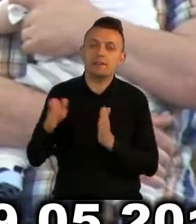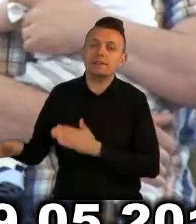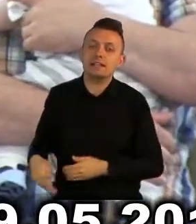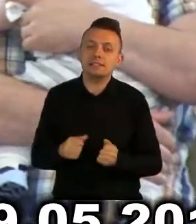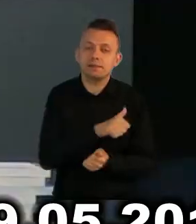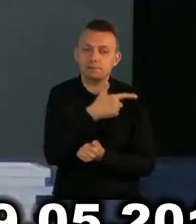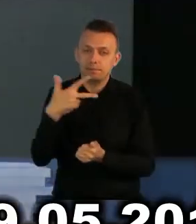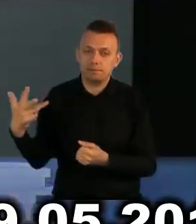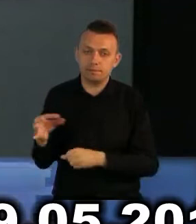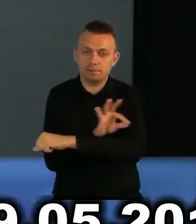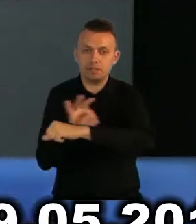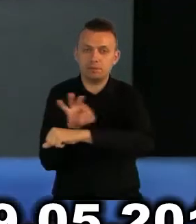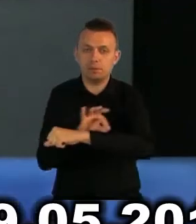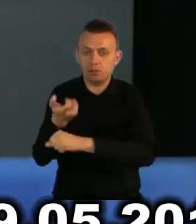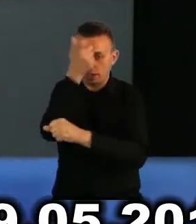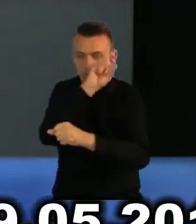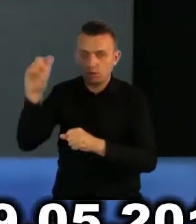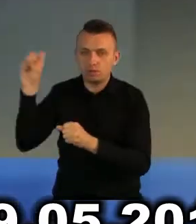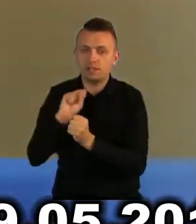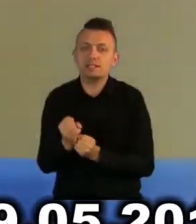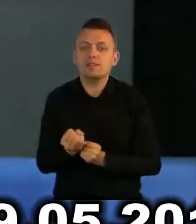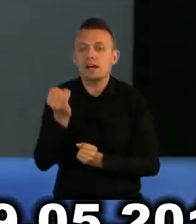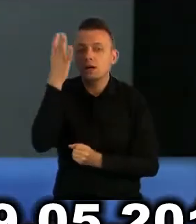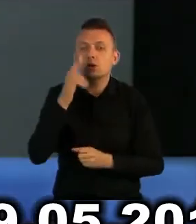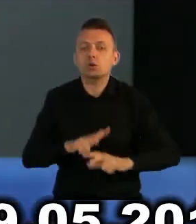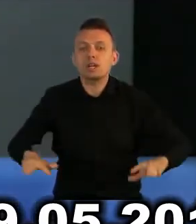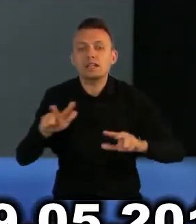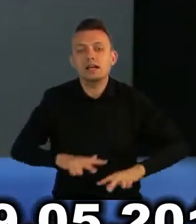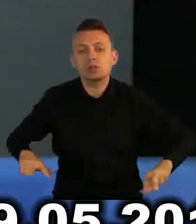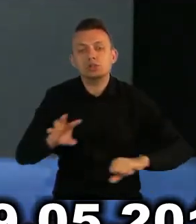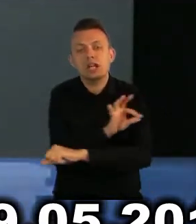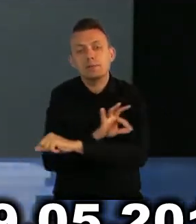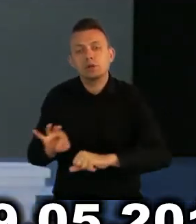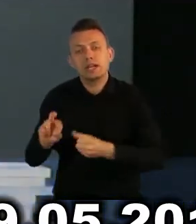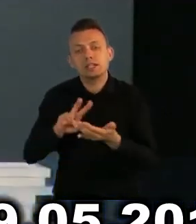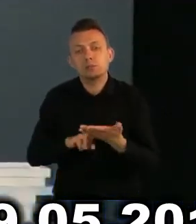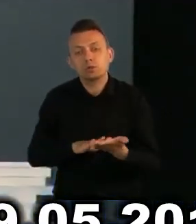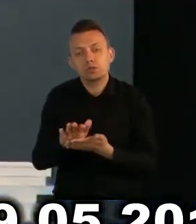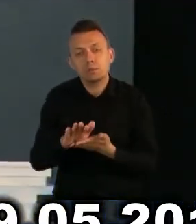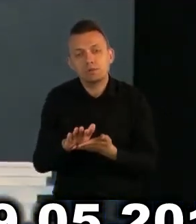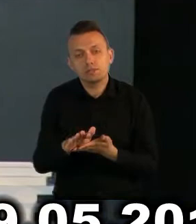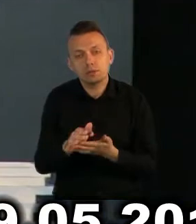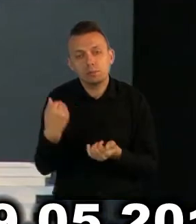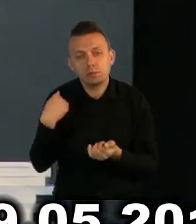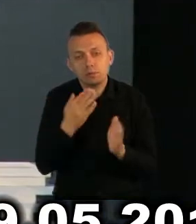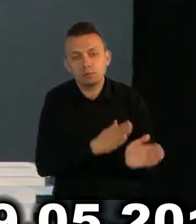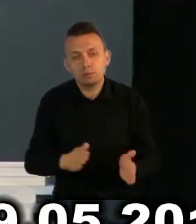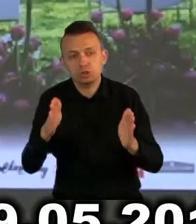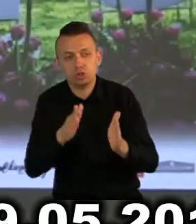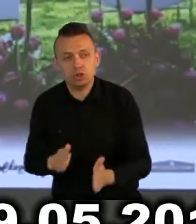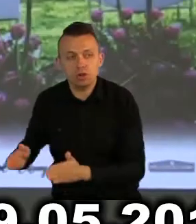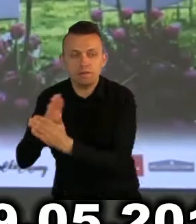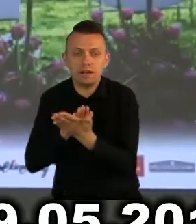Rodzina. Spotykamy się dzisiaj w związku właśnie z projektem Różana Rodzina, projektem, który został przygotowany